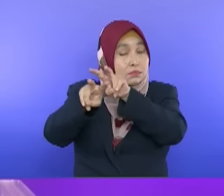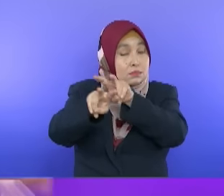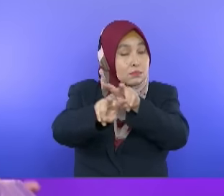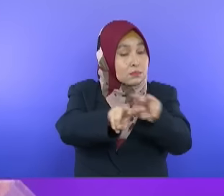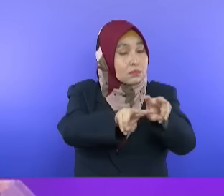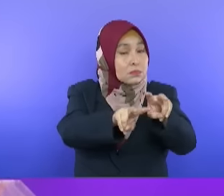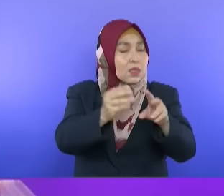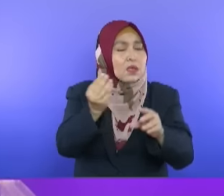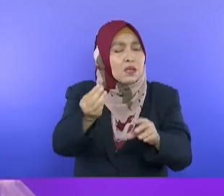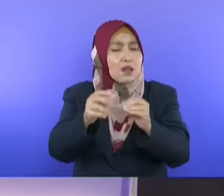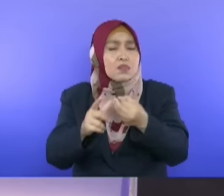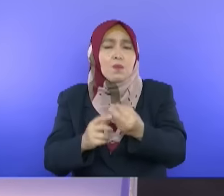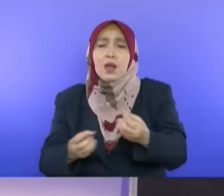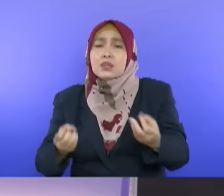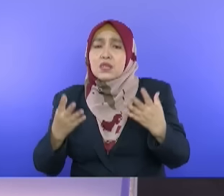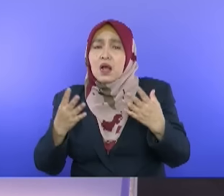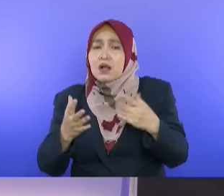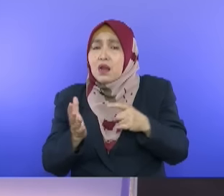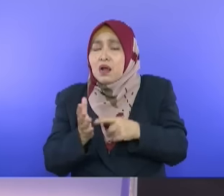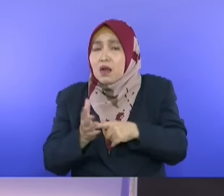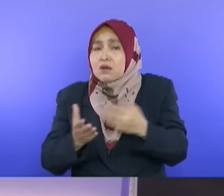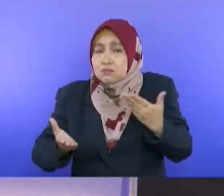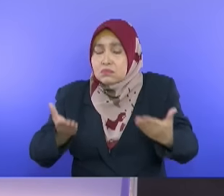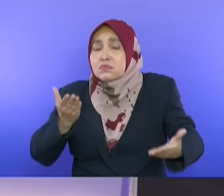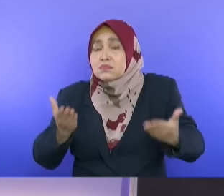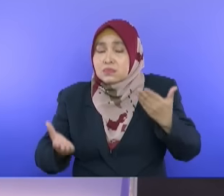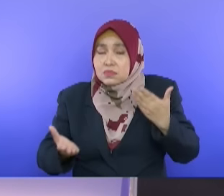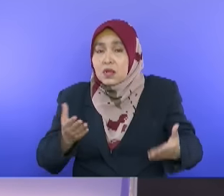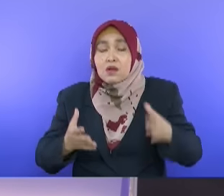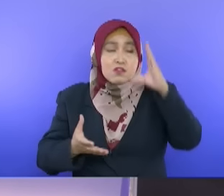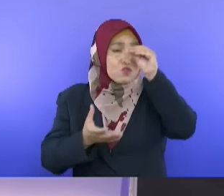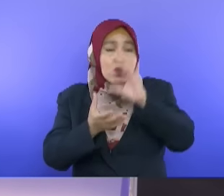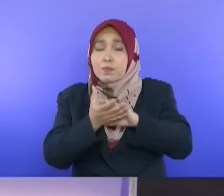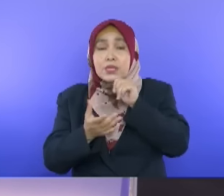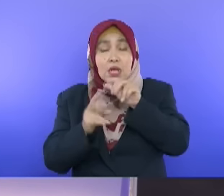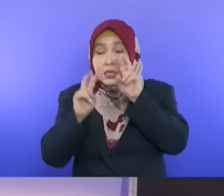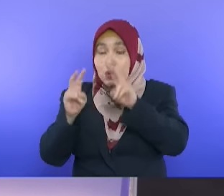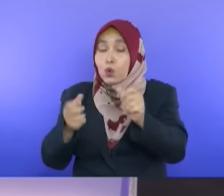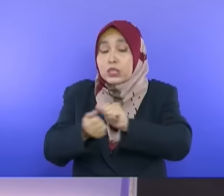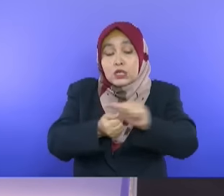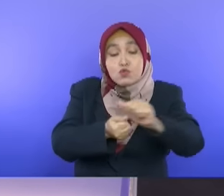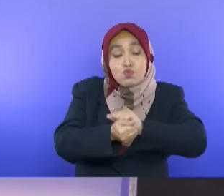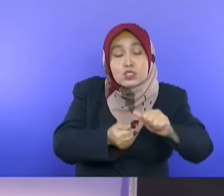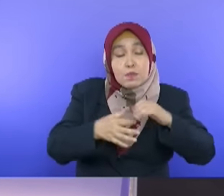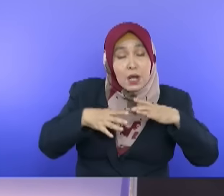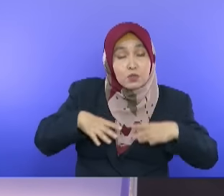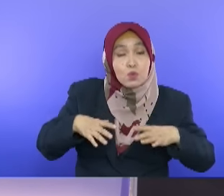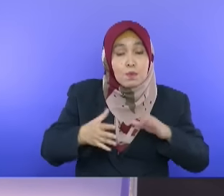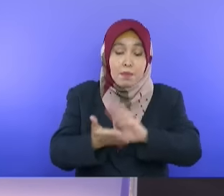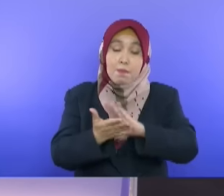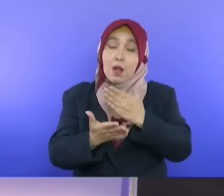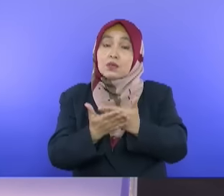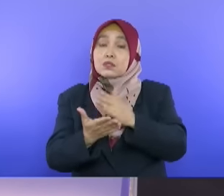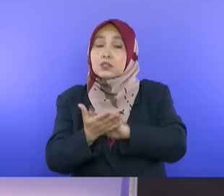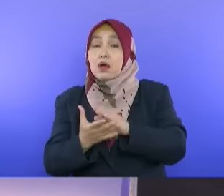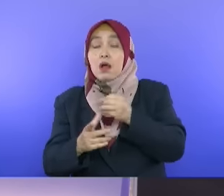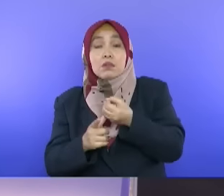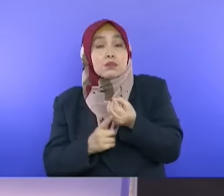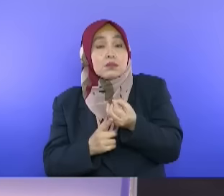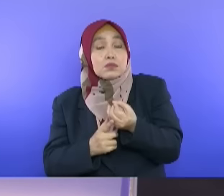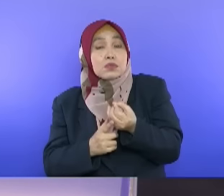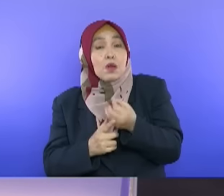sedikit atau banyak manfaatnya Jadi kadang-kadang mungkin apa suami tak tengok kita bakso baju ataupun masa ataupun